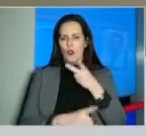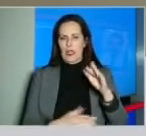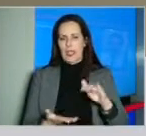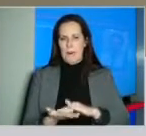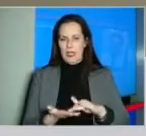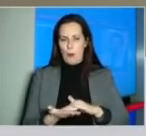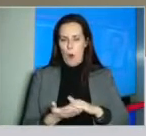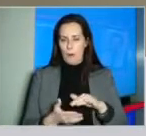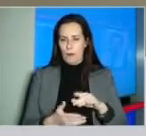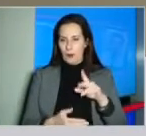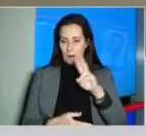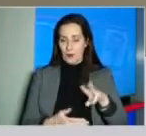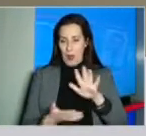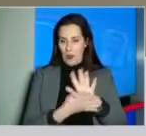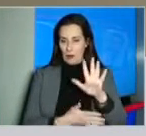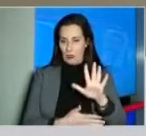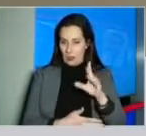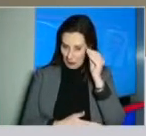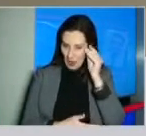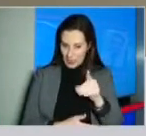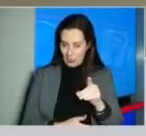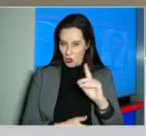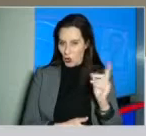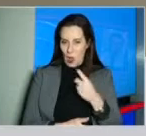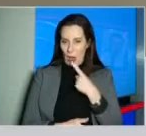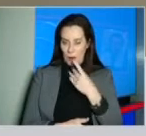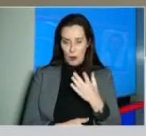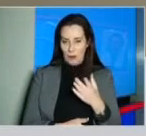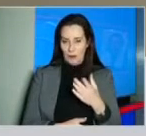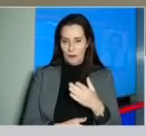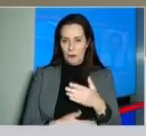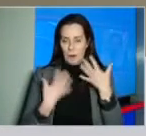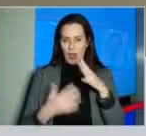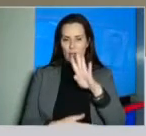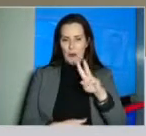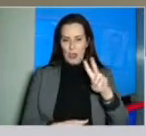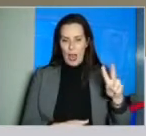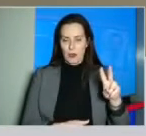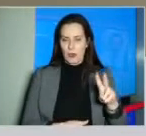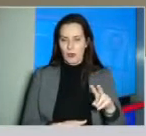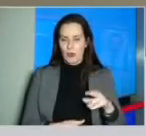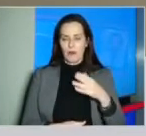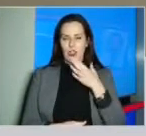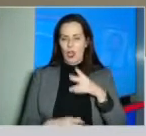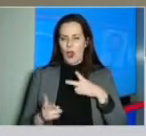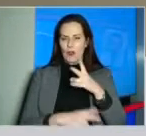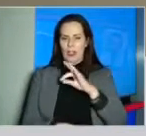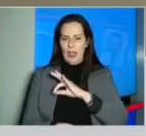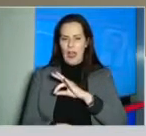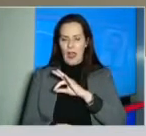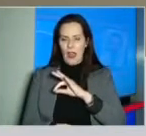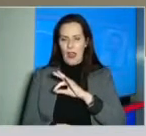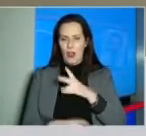החסימה. בבחירות ב-2015, אני מזכיר לך, כולם דיברו על פרשה 242, וישראל ביתנו לא עוברת אחוז החסימה, כי הם קיבלו